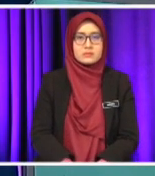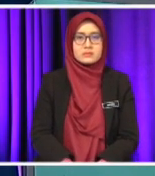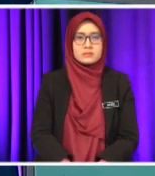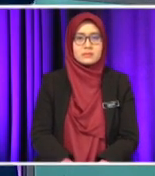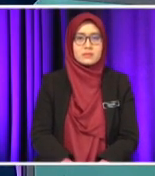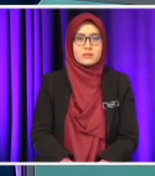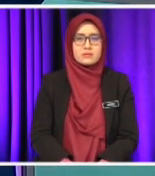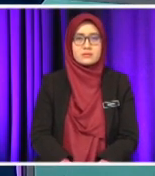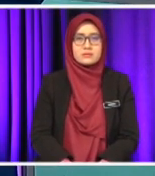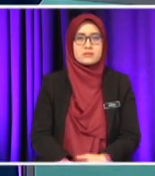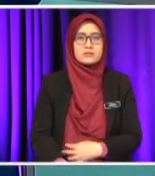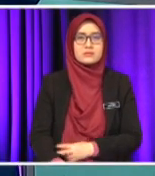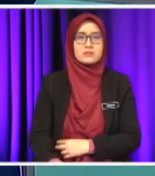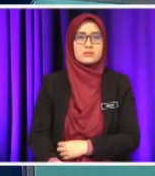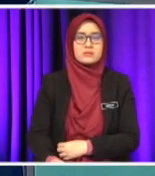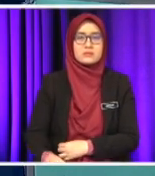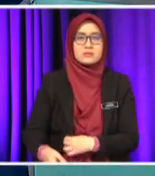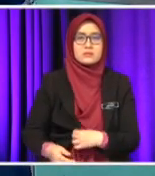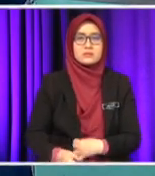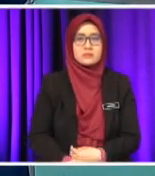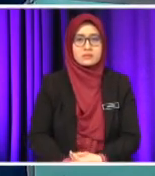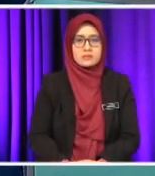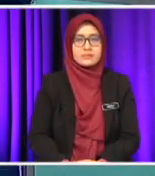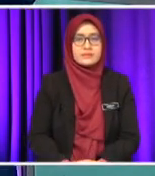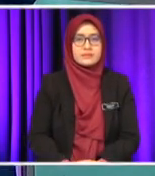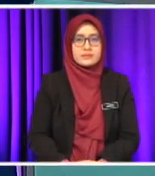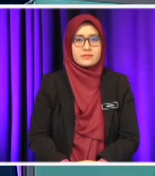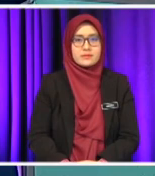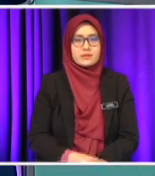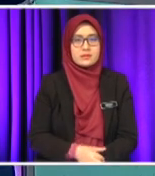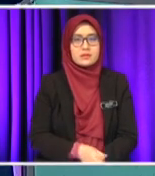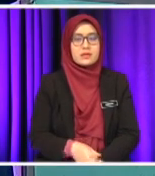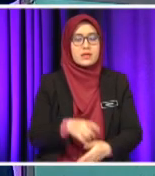Kalau bahasa Inggris Tuh dipanggil Diman and supply itu